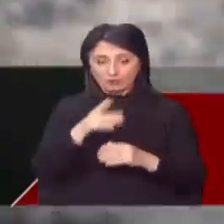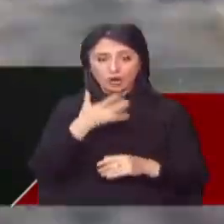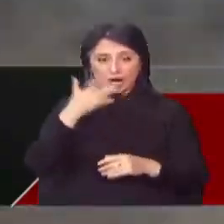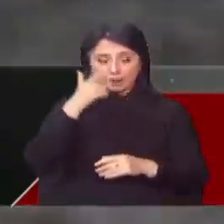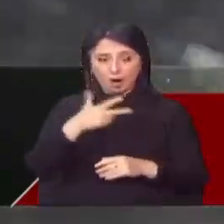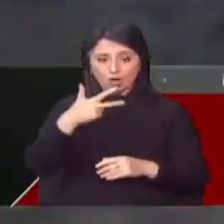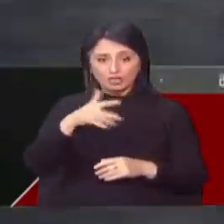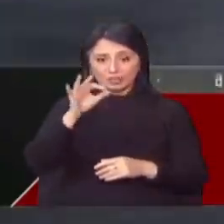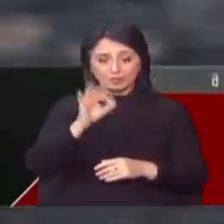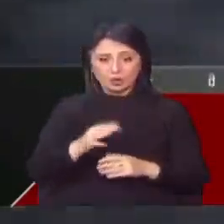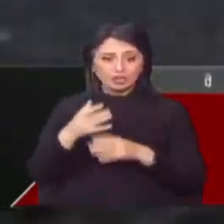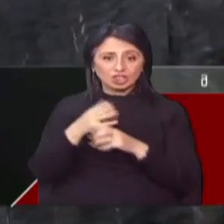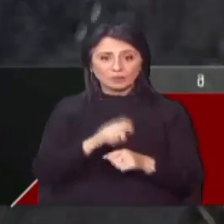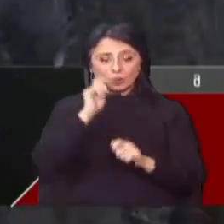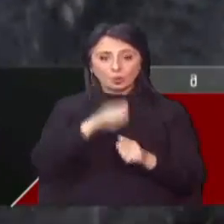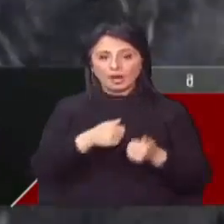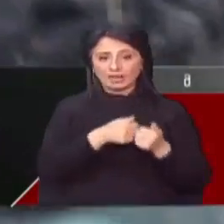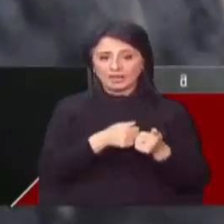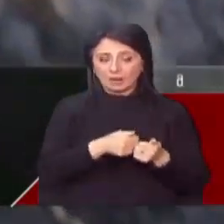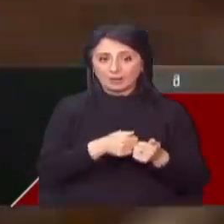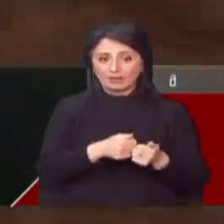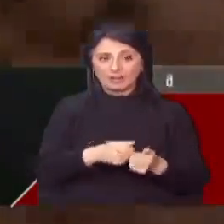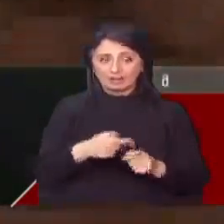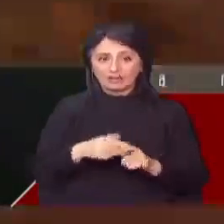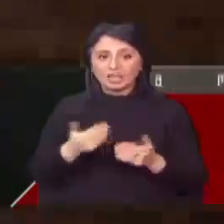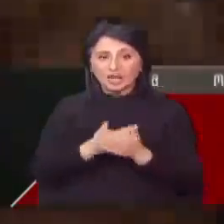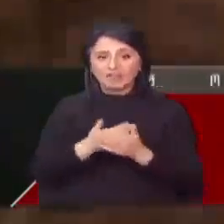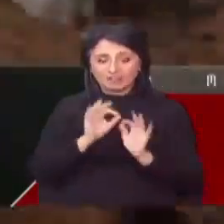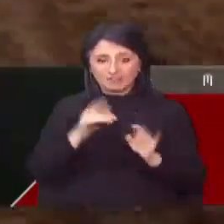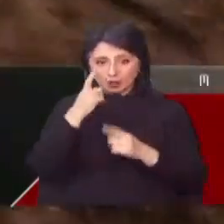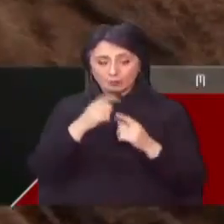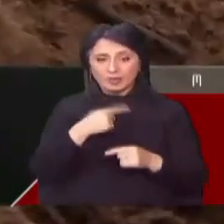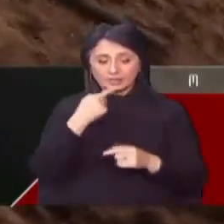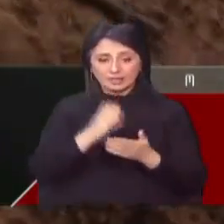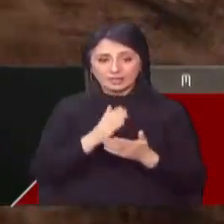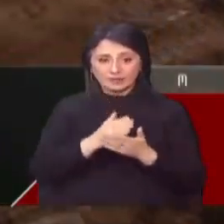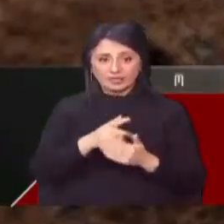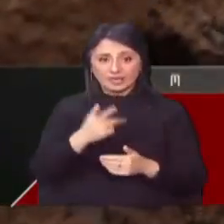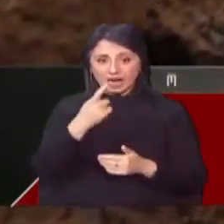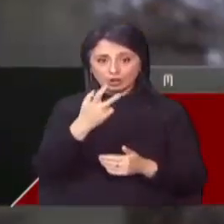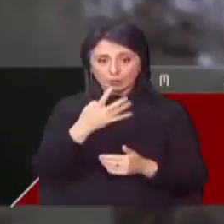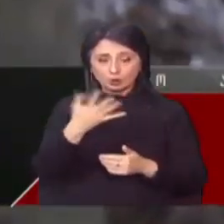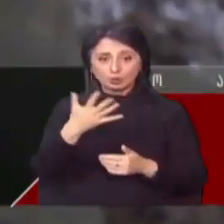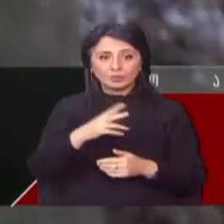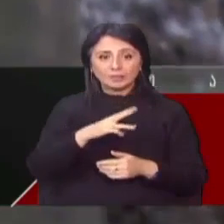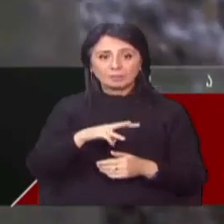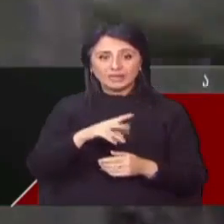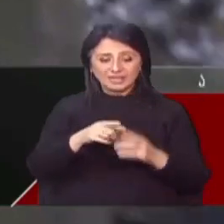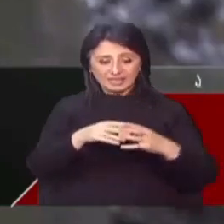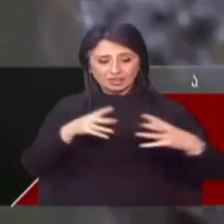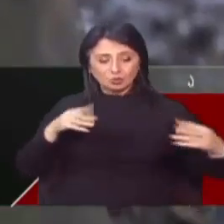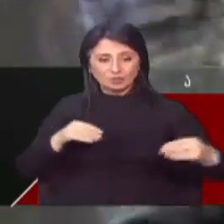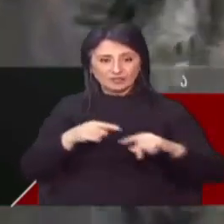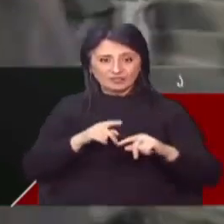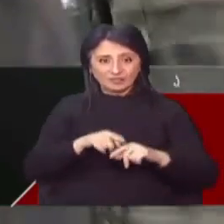ამერიკამ 30% შეამცირა უკრაინის დახმარება. ABC News-ის ინფორმაციით საუბარია 155 მილილიტრიან კალიბრის